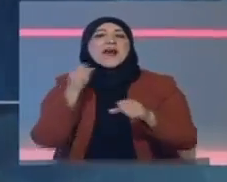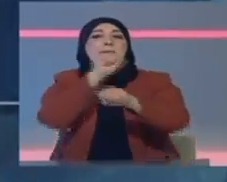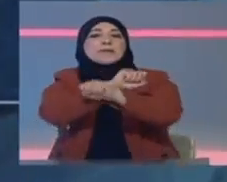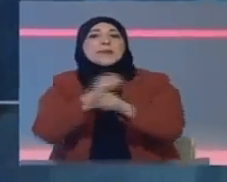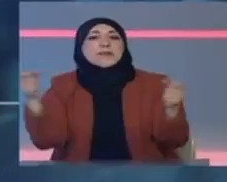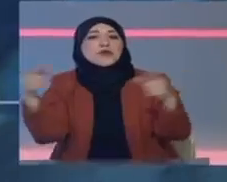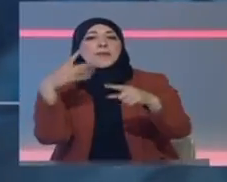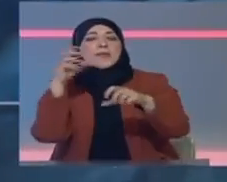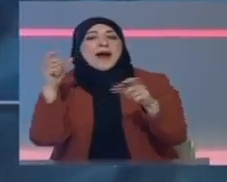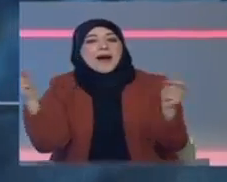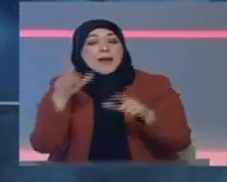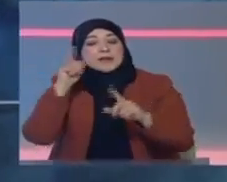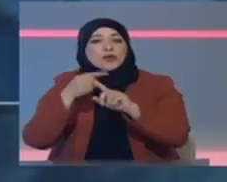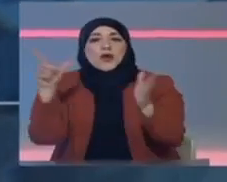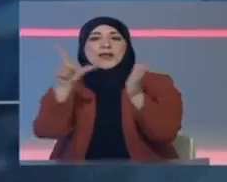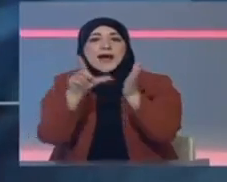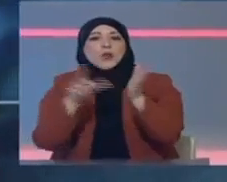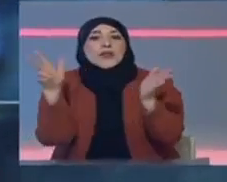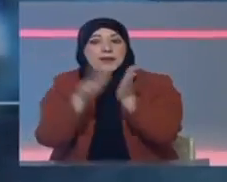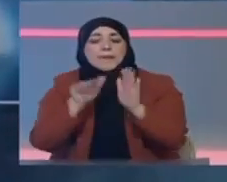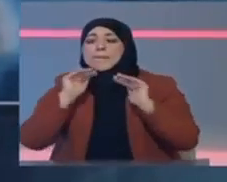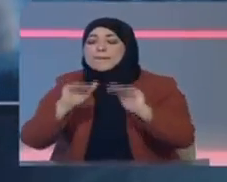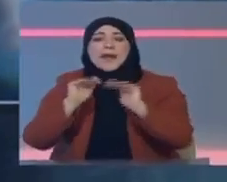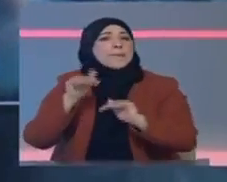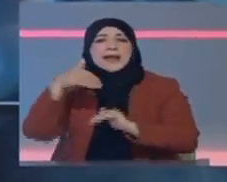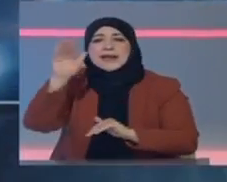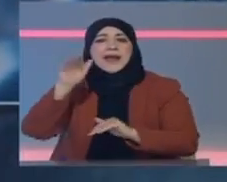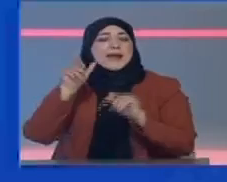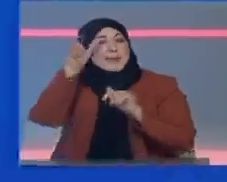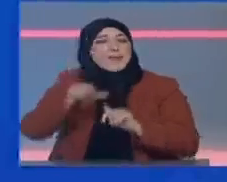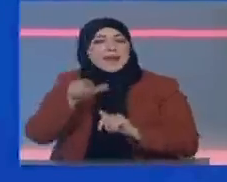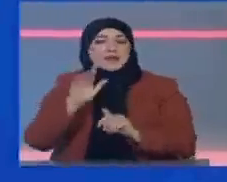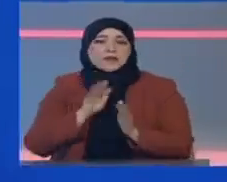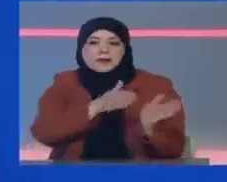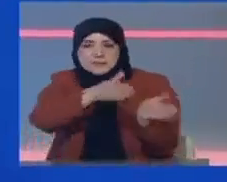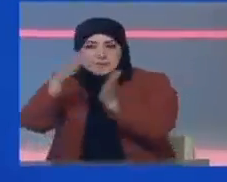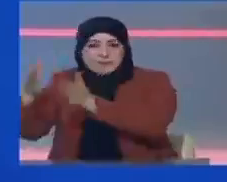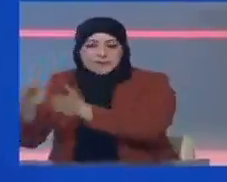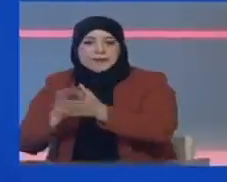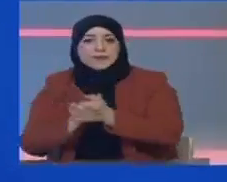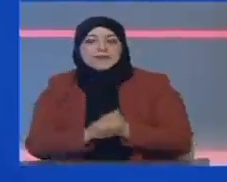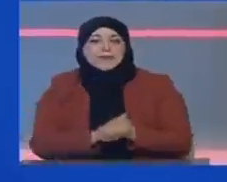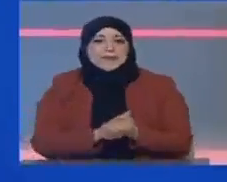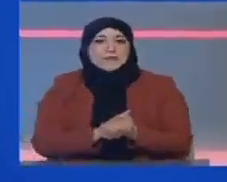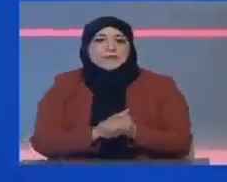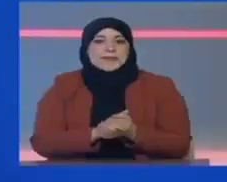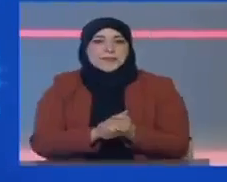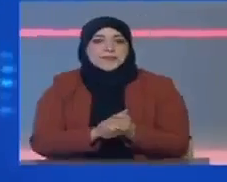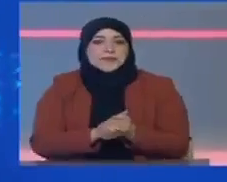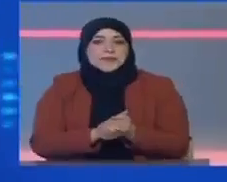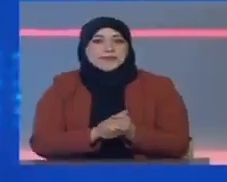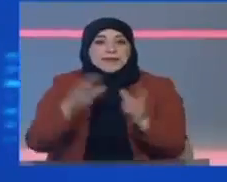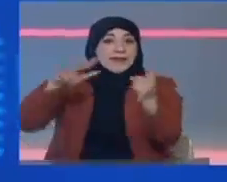تسليط اشد العقوبات عليهم مهما كانت صفات هما طلعات جويه